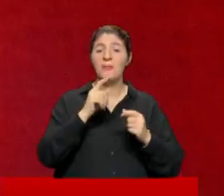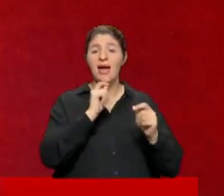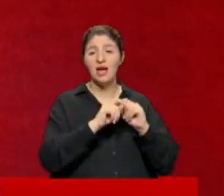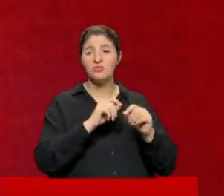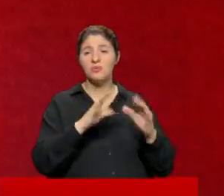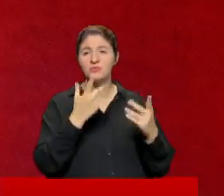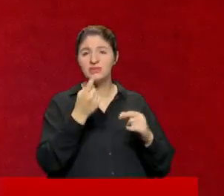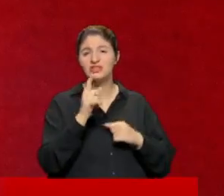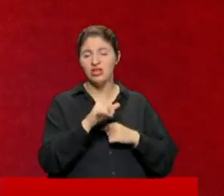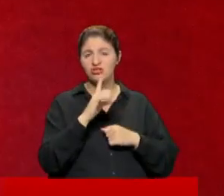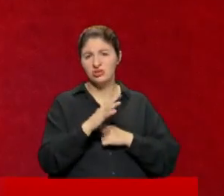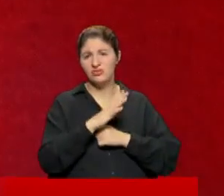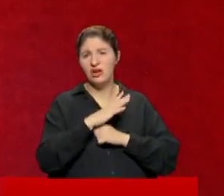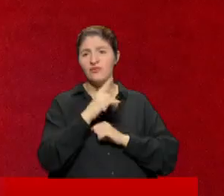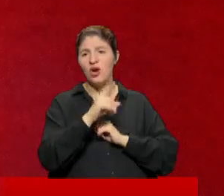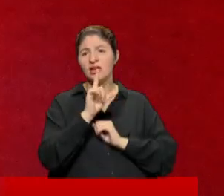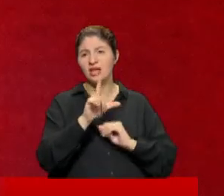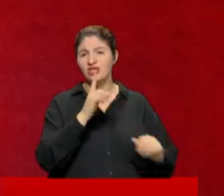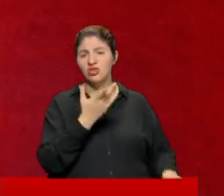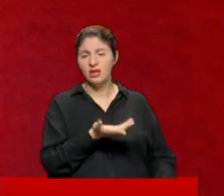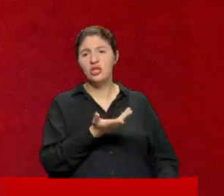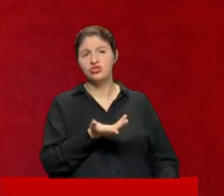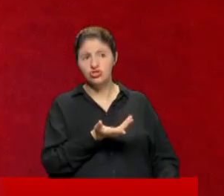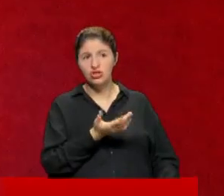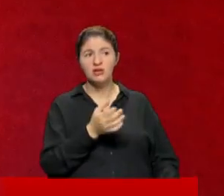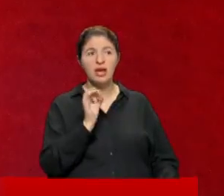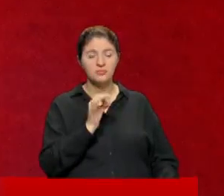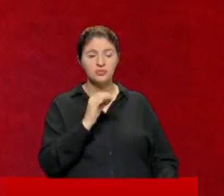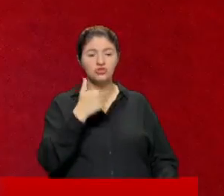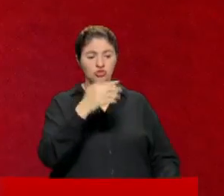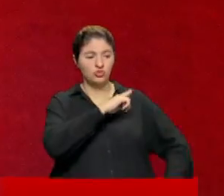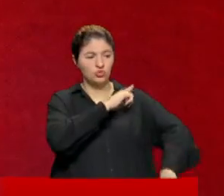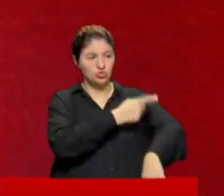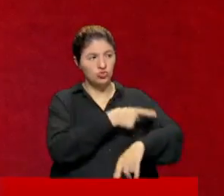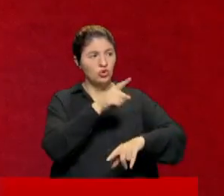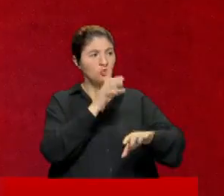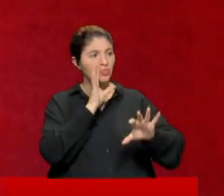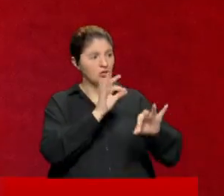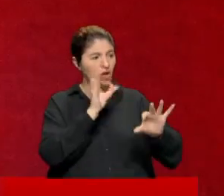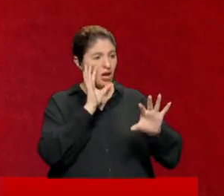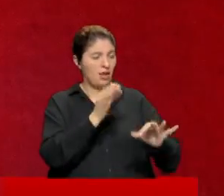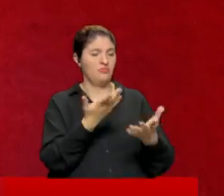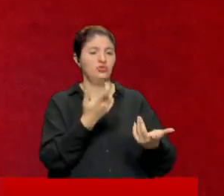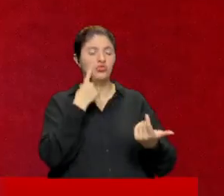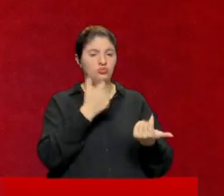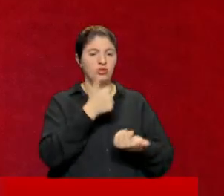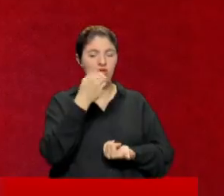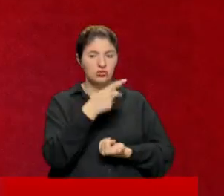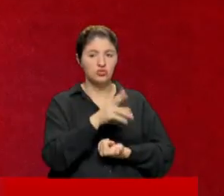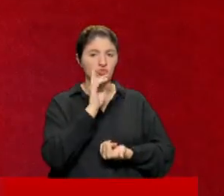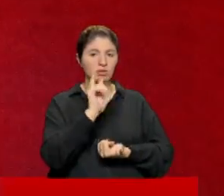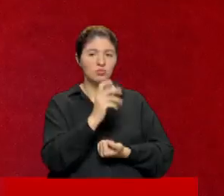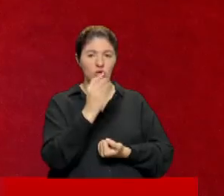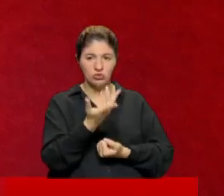bozulmanın bir gerekçesi var ve o gerekçede işte sürekli dış güçler ve onların müdahaleleri Cumhurbaşkanı Erdoğan'ın son